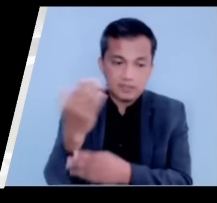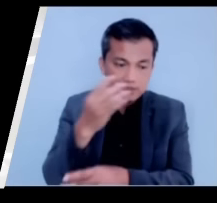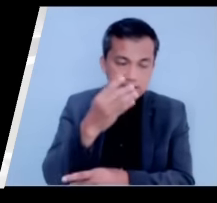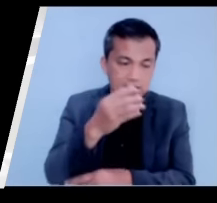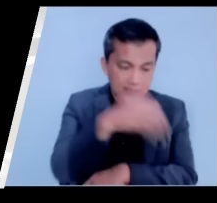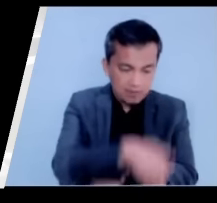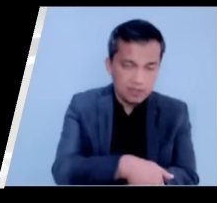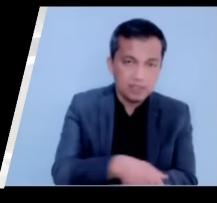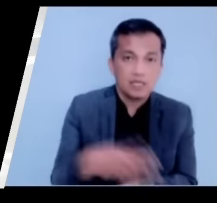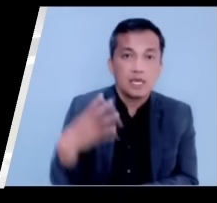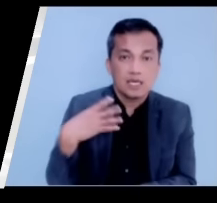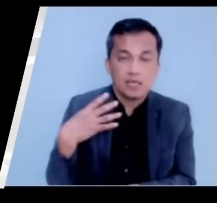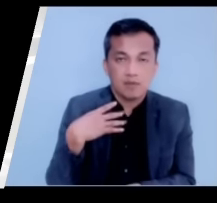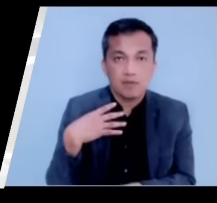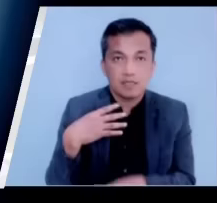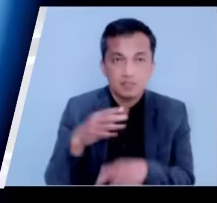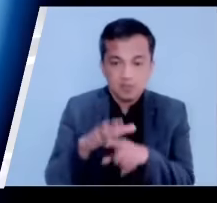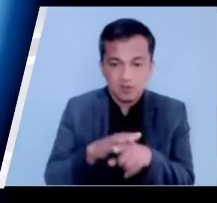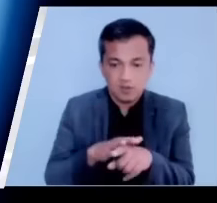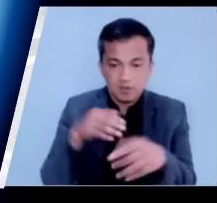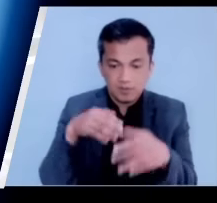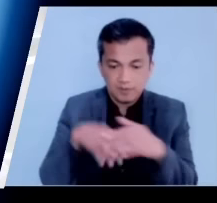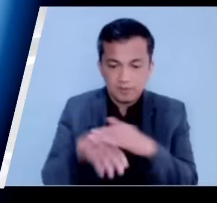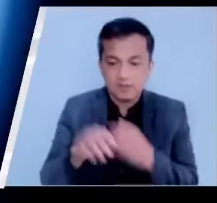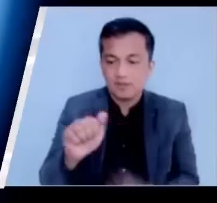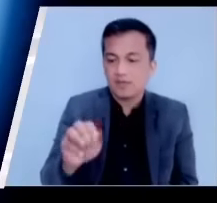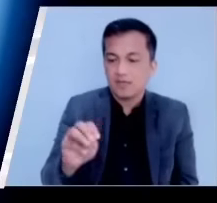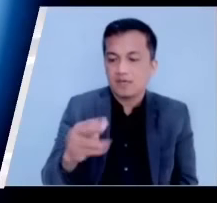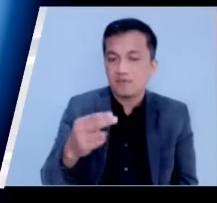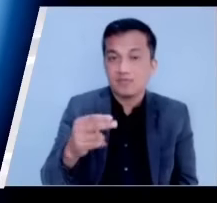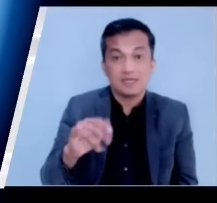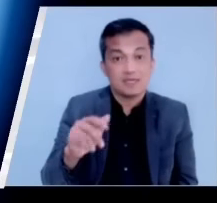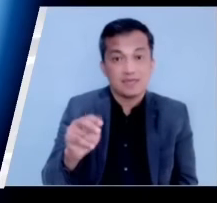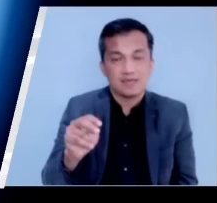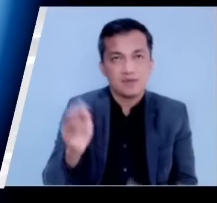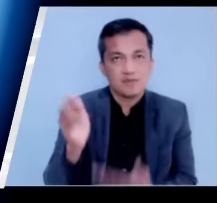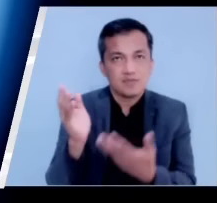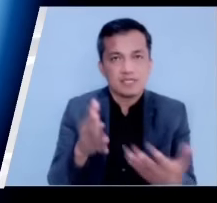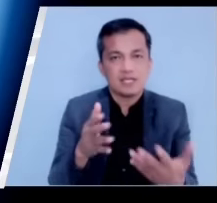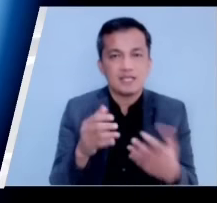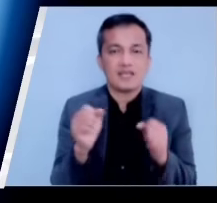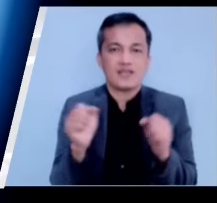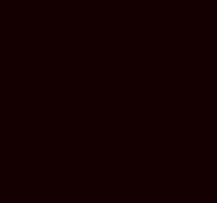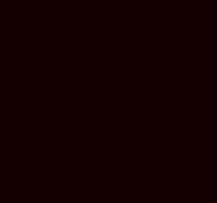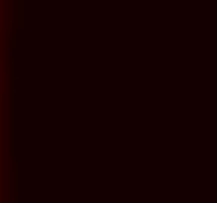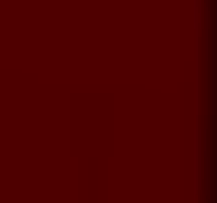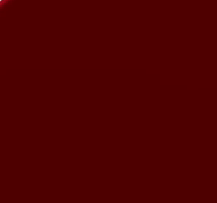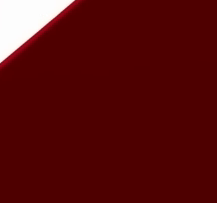unti-unting pagpasok ng amihan na magdadala ng malamig na panahon.